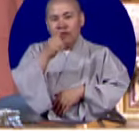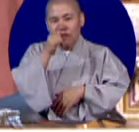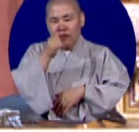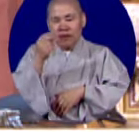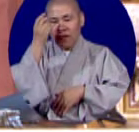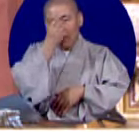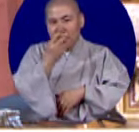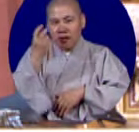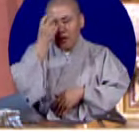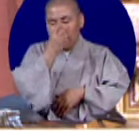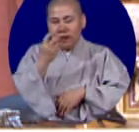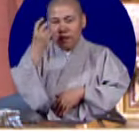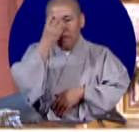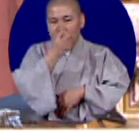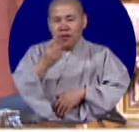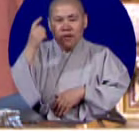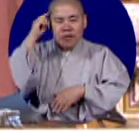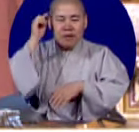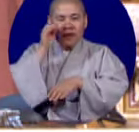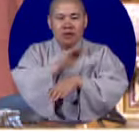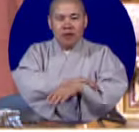중생들을 살피는 지혜예요. 그게